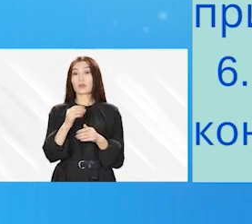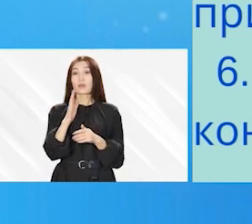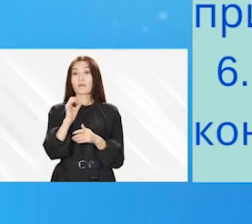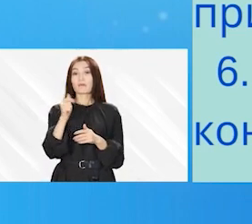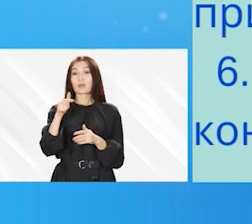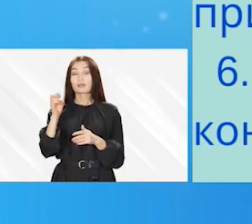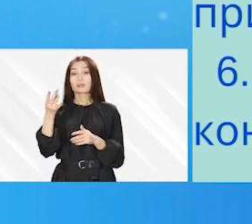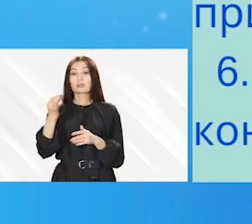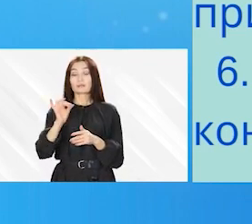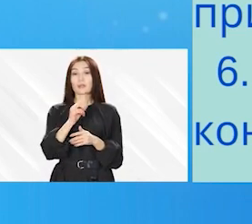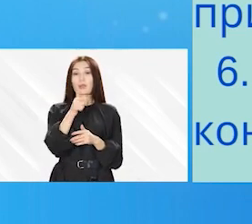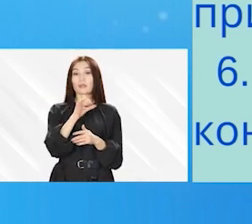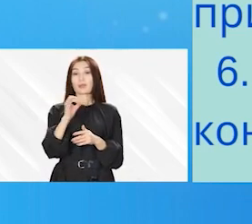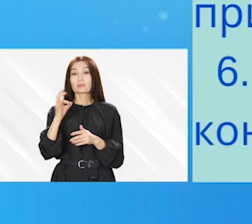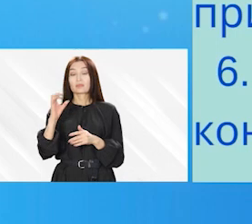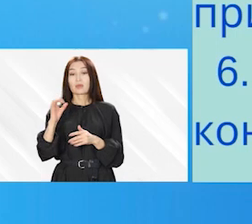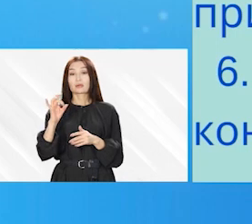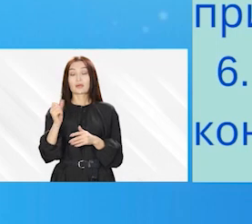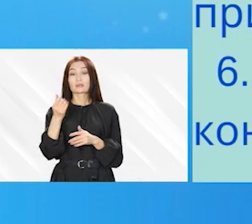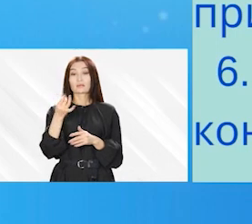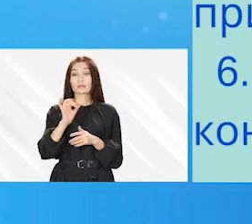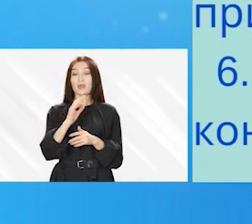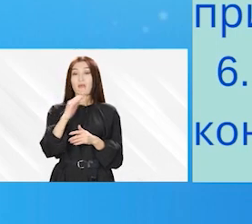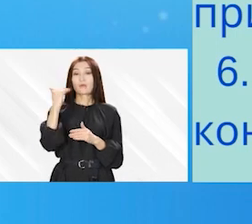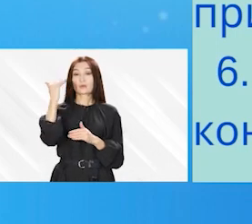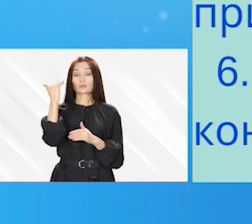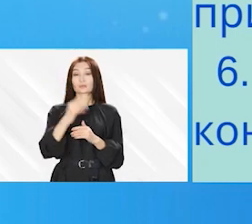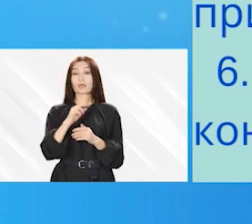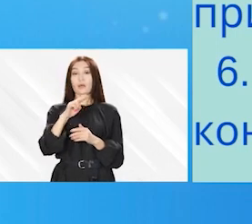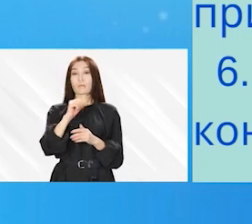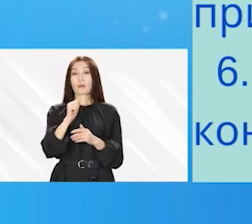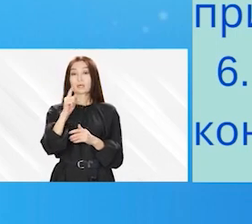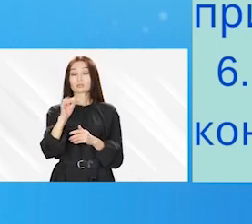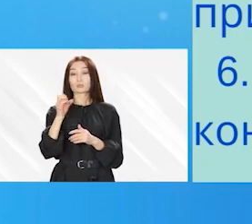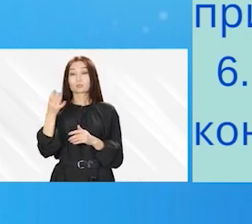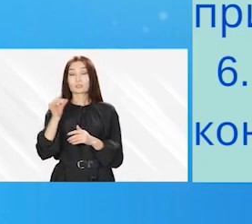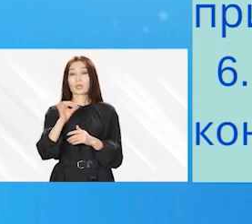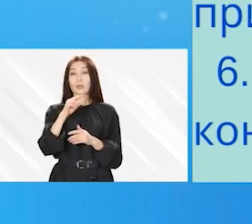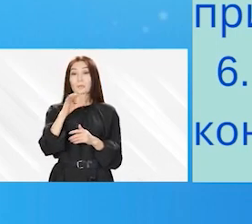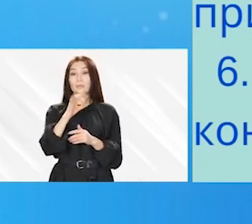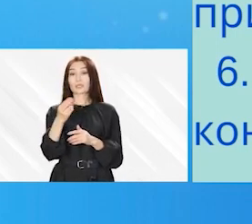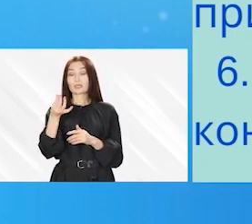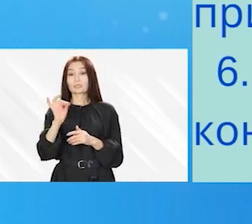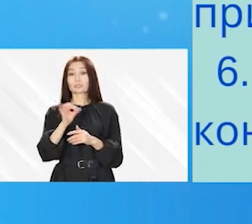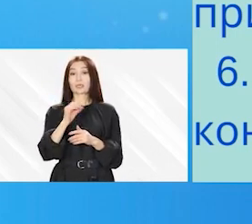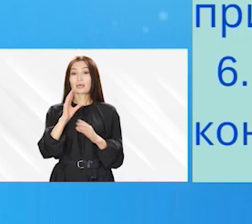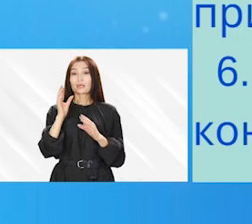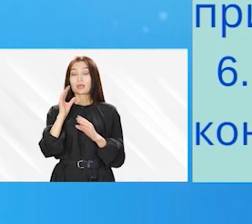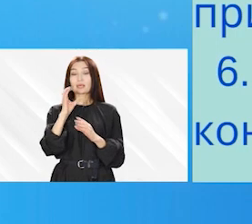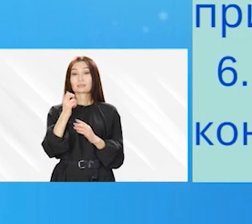вегетативные и генеративные верхушечные пазушные придаточные спящие